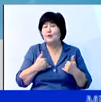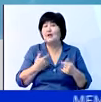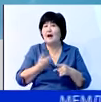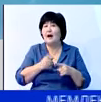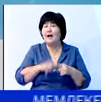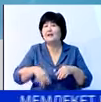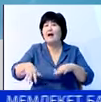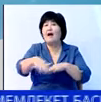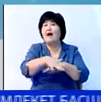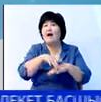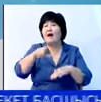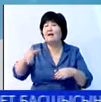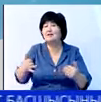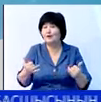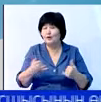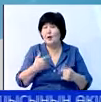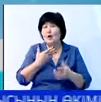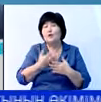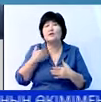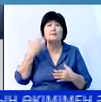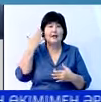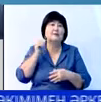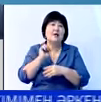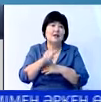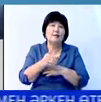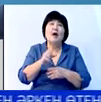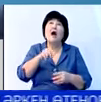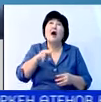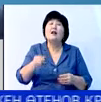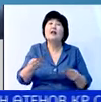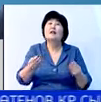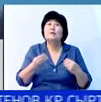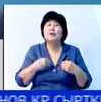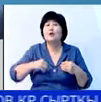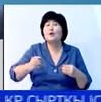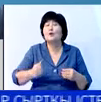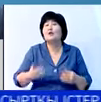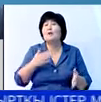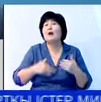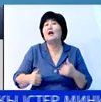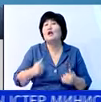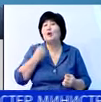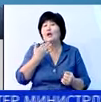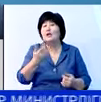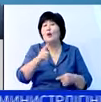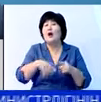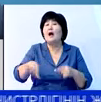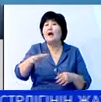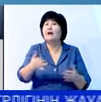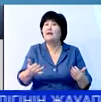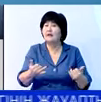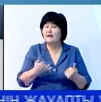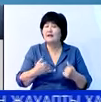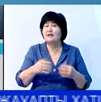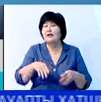әсіресе халықтың құрметіне өзімнің басым деймін. Алланың берген байуға жақсы, досының берген мақтануға жақсы дейді. Сол ағайынның алқалап осындай үміт